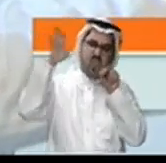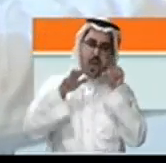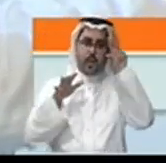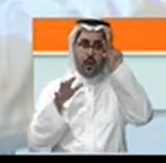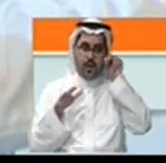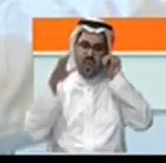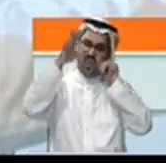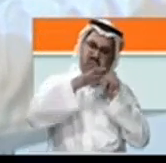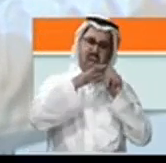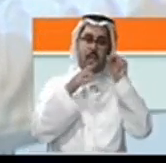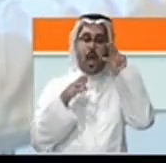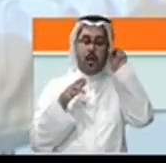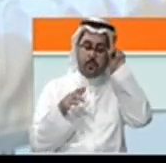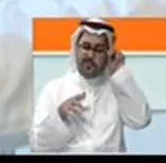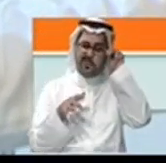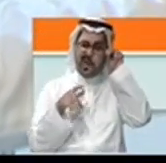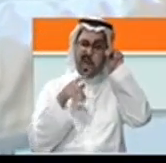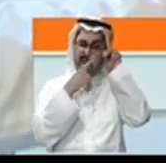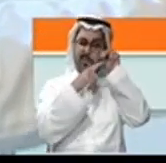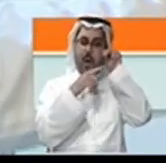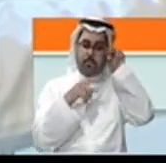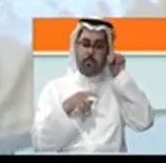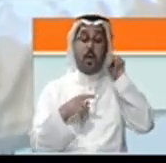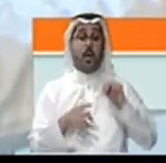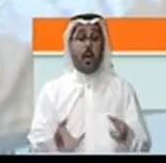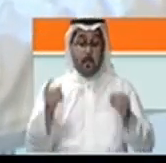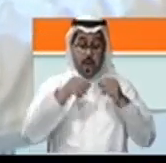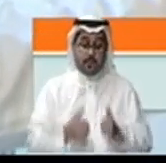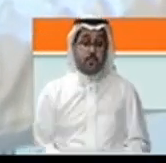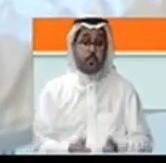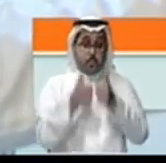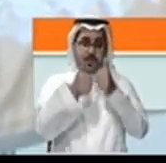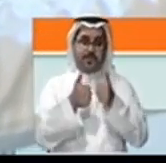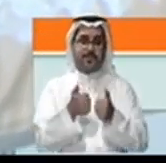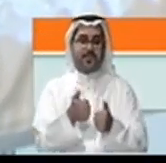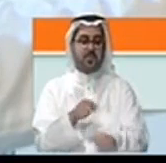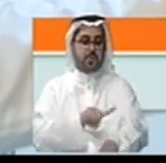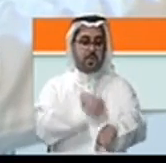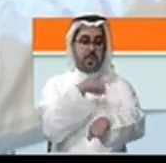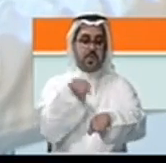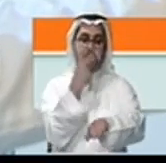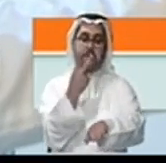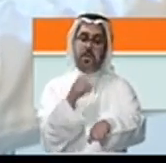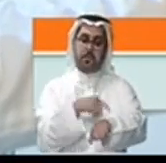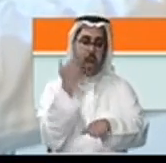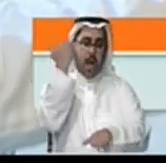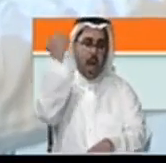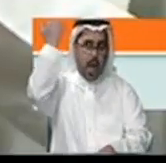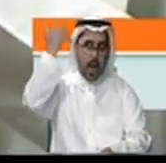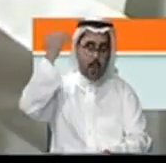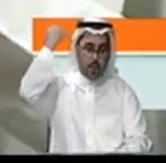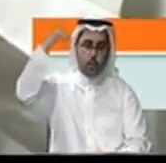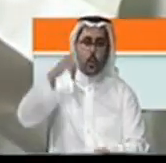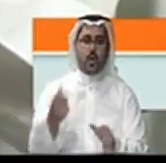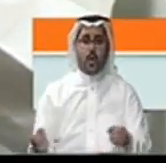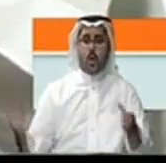ضعف النظر، وتم قبول الحالة بشكل مستعجل، وفي غضون أقل من 2 إلى 3 ساعات تم وصول المريض إلى